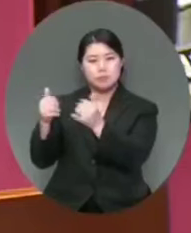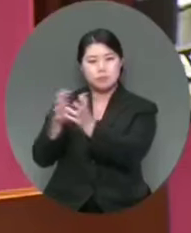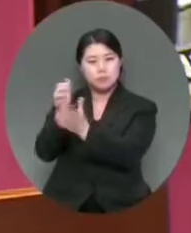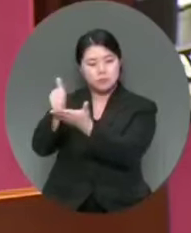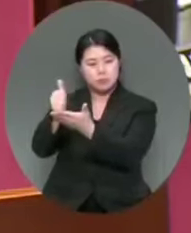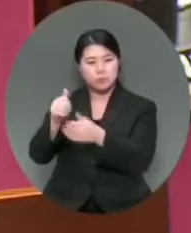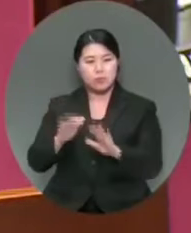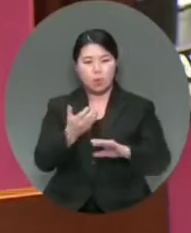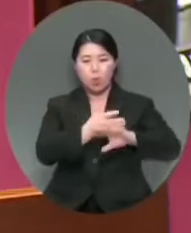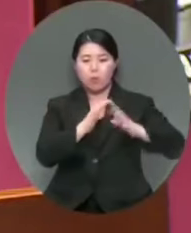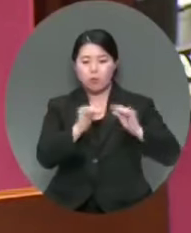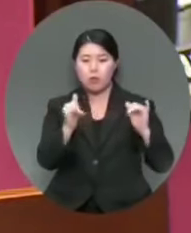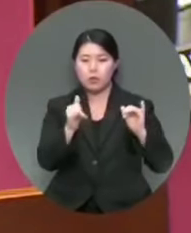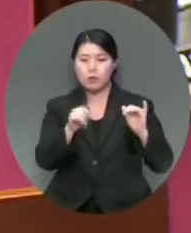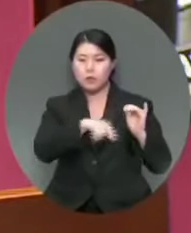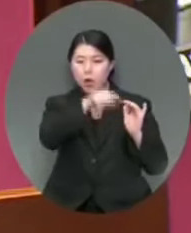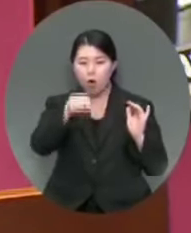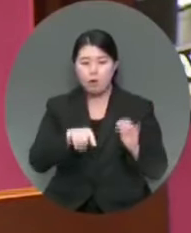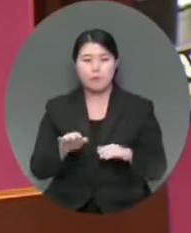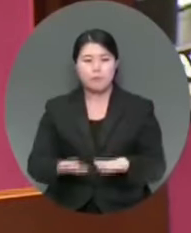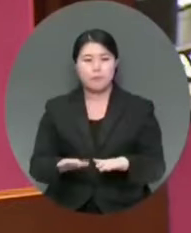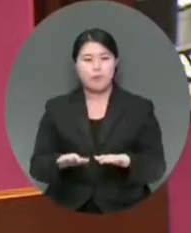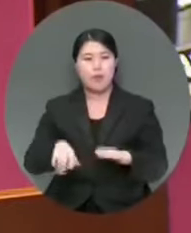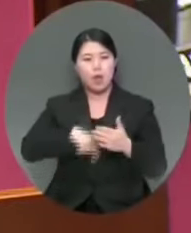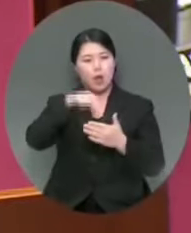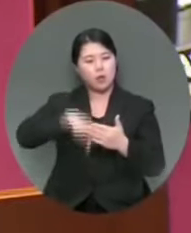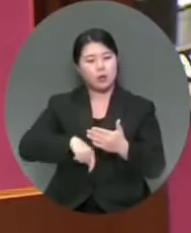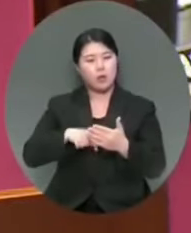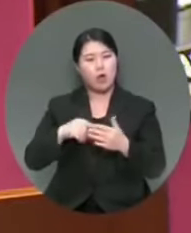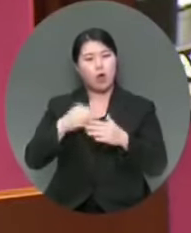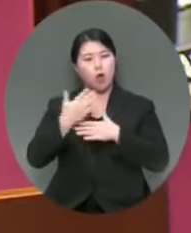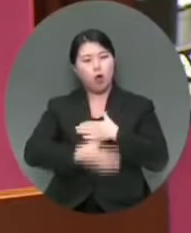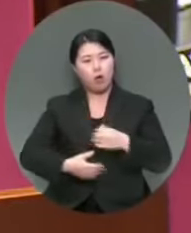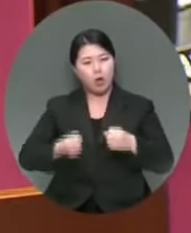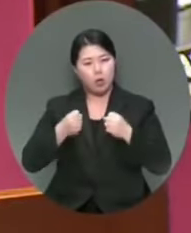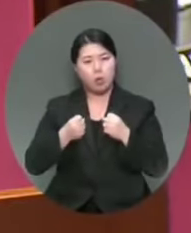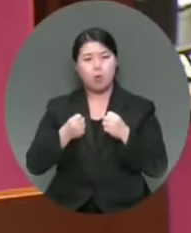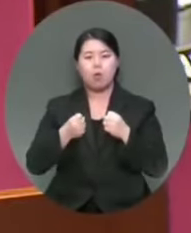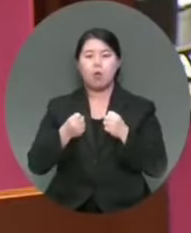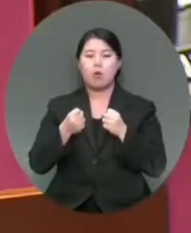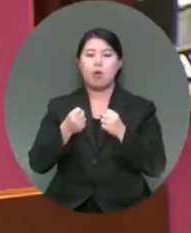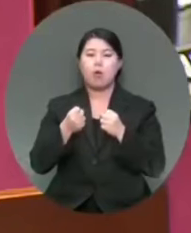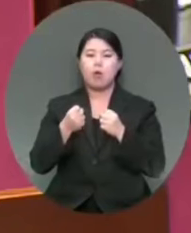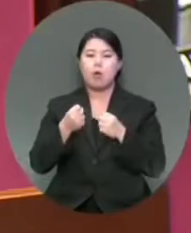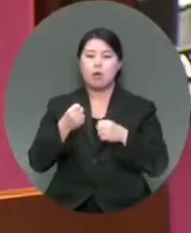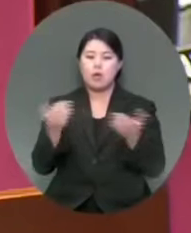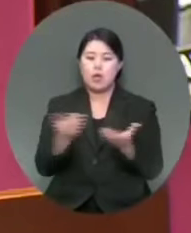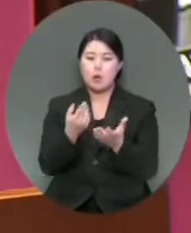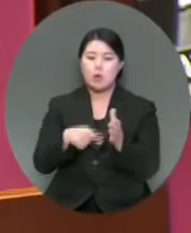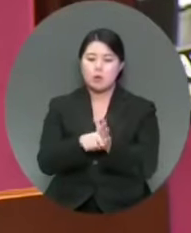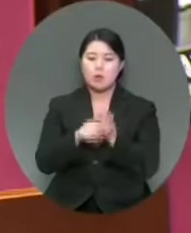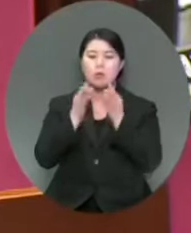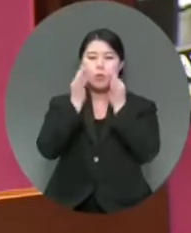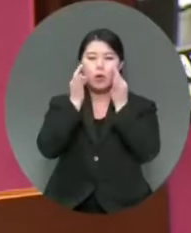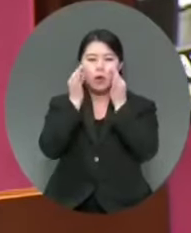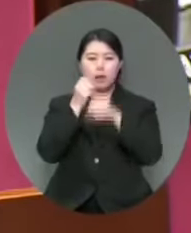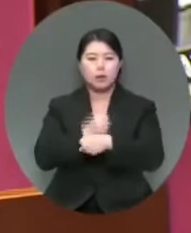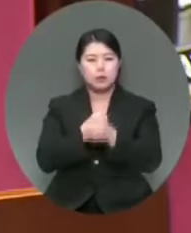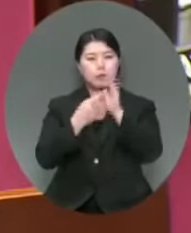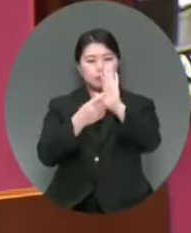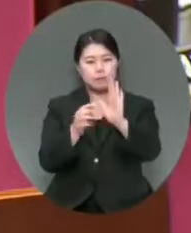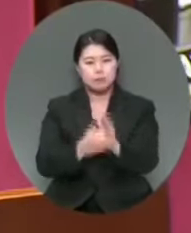노동자들에게 한국에서 건강하고 안전하게 근무할 수 있도록 한국 정부가 최선을 다하겠다라고